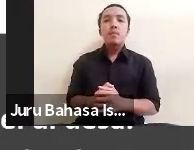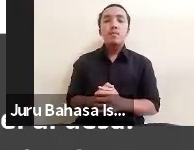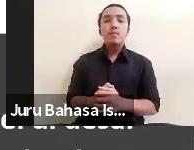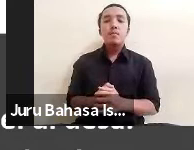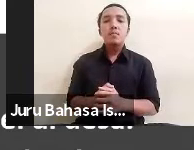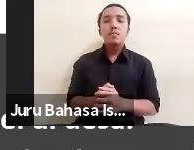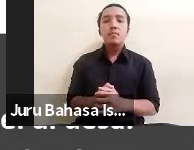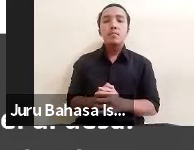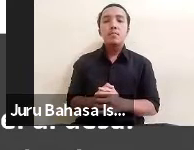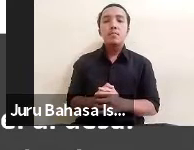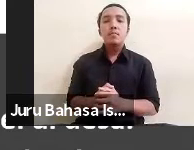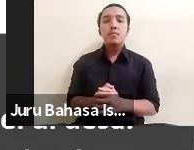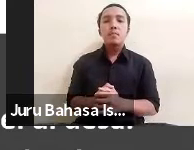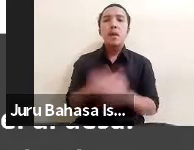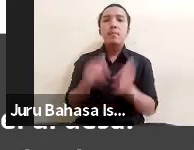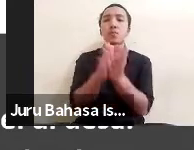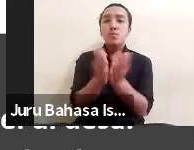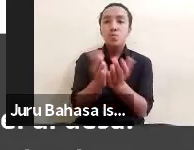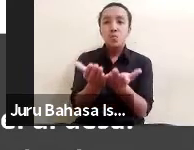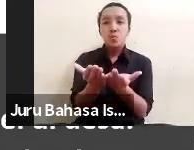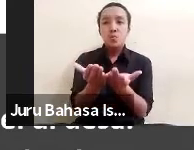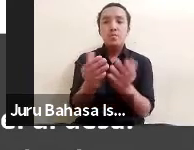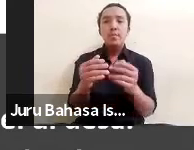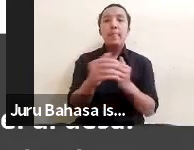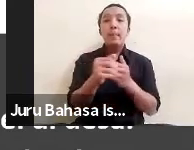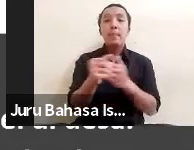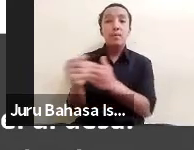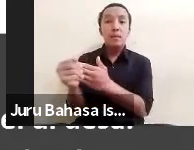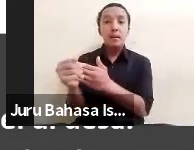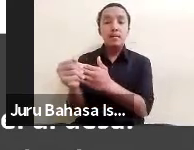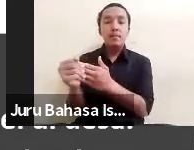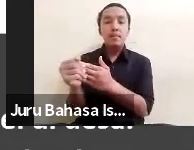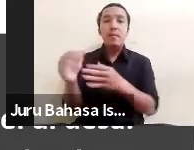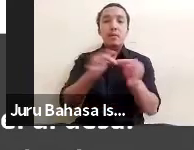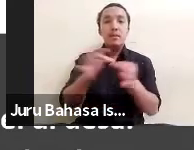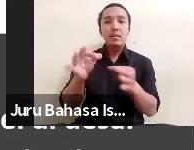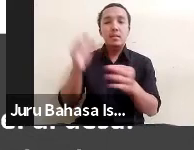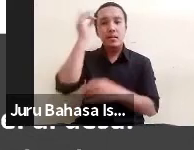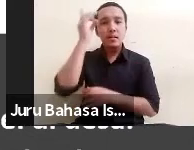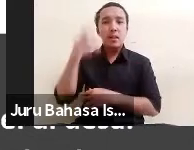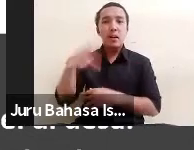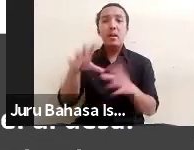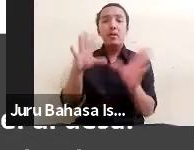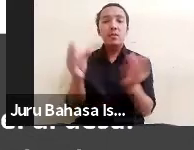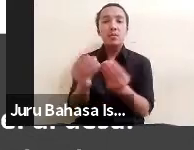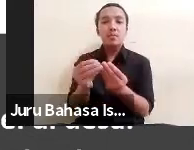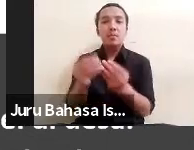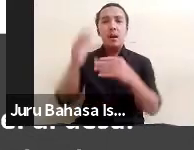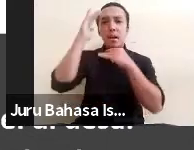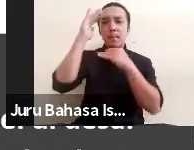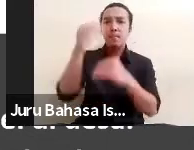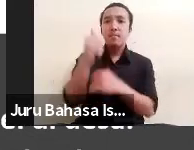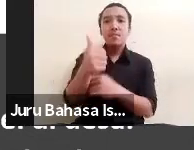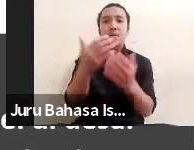buku pedoman fasilitasi inklusi. Nah, harapannya ini bisa disebarluaskan ke desa-desa di